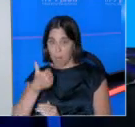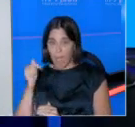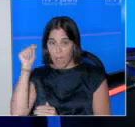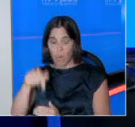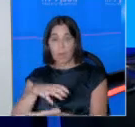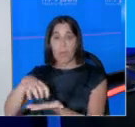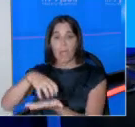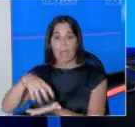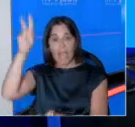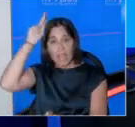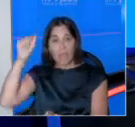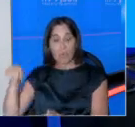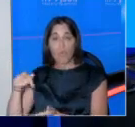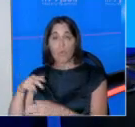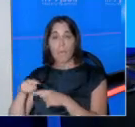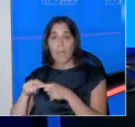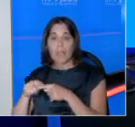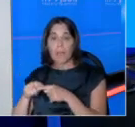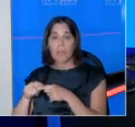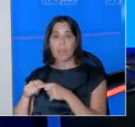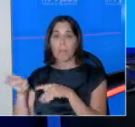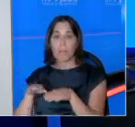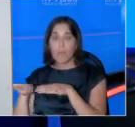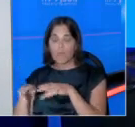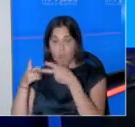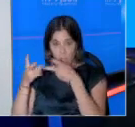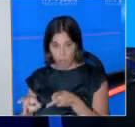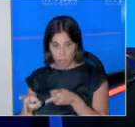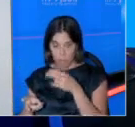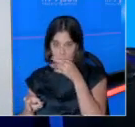למרכז הליכוד, ושמים ממשלה שאפשרית,